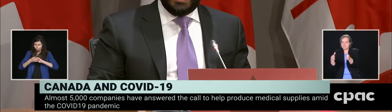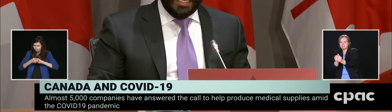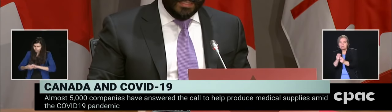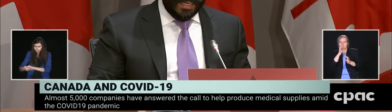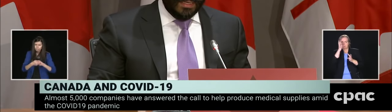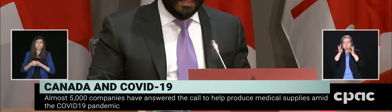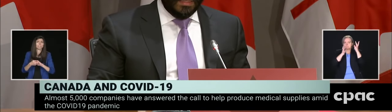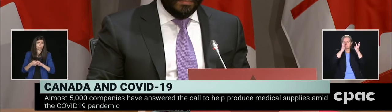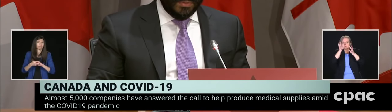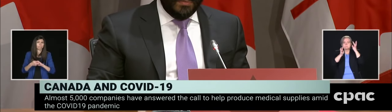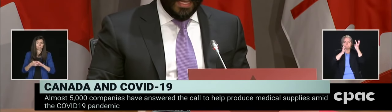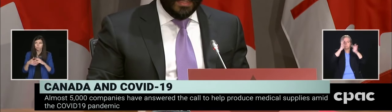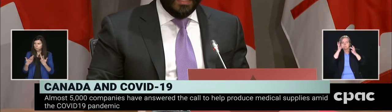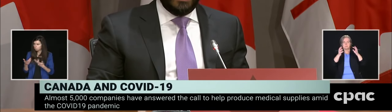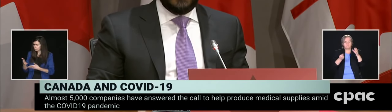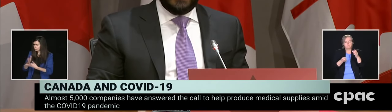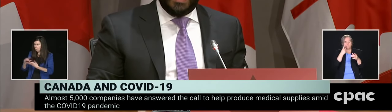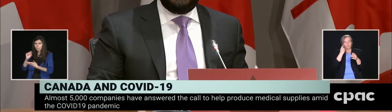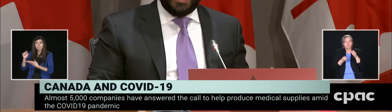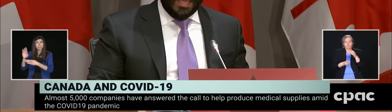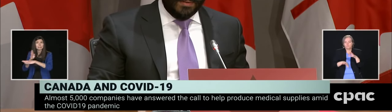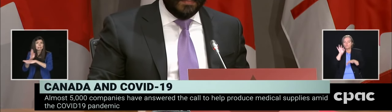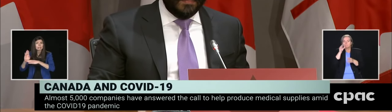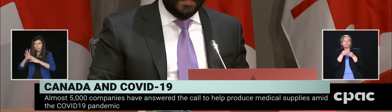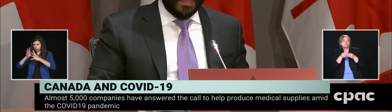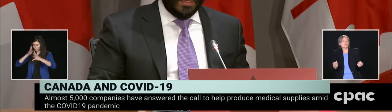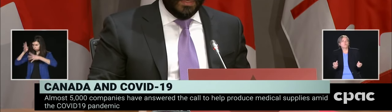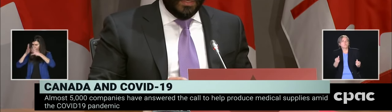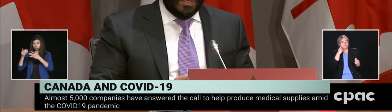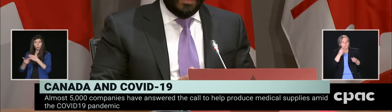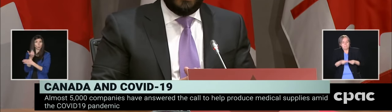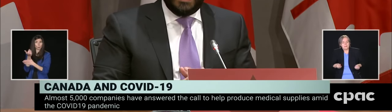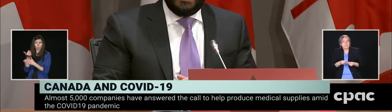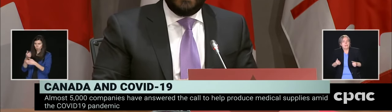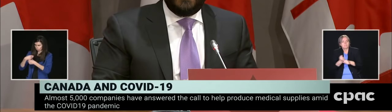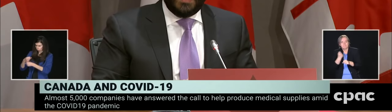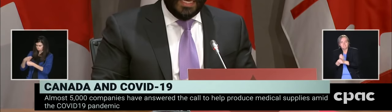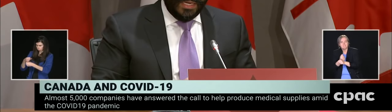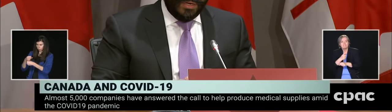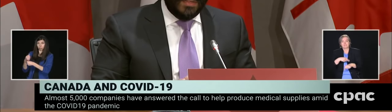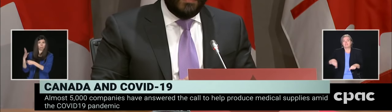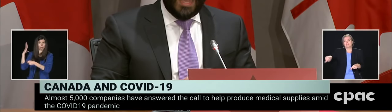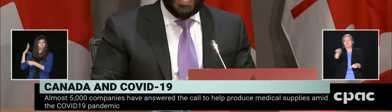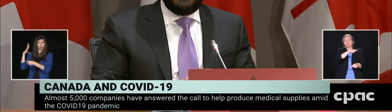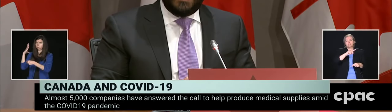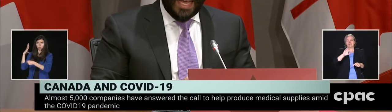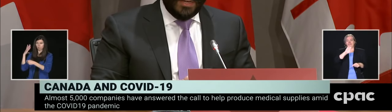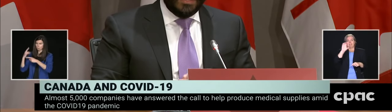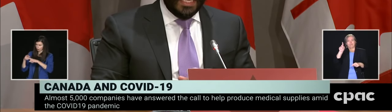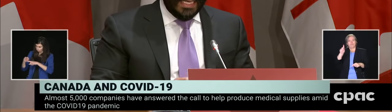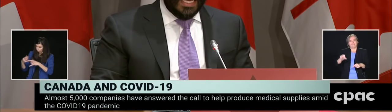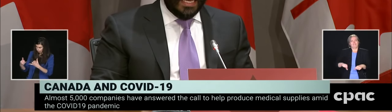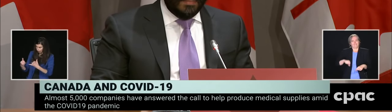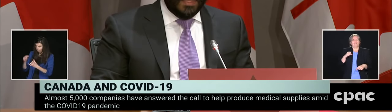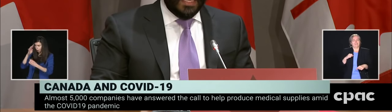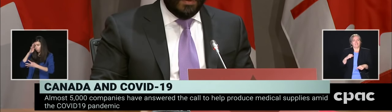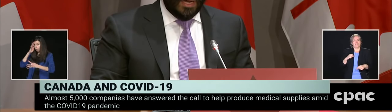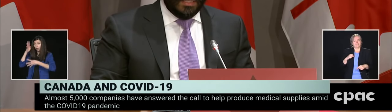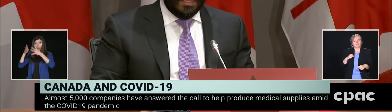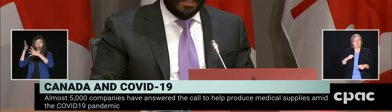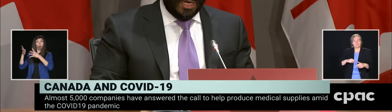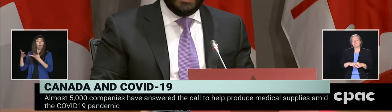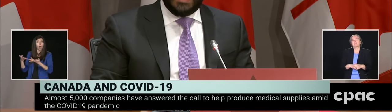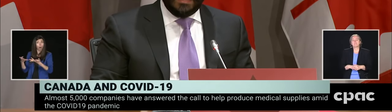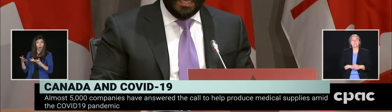Les Canadiens peuvent être très fiers. To date, nearly 5,000 Canadian companies